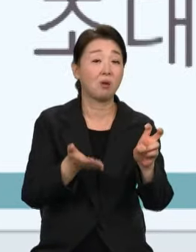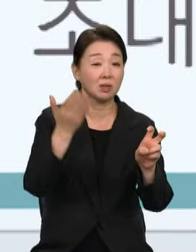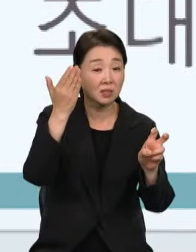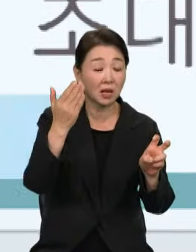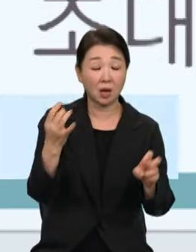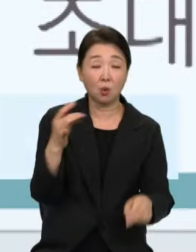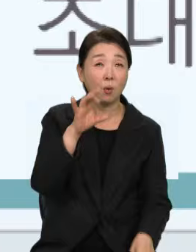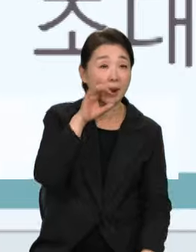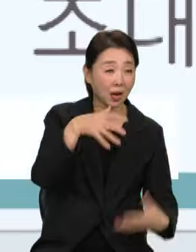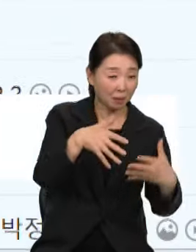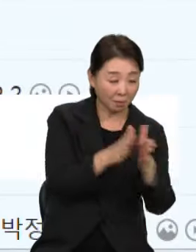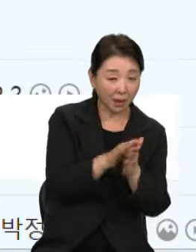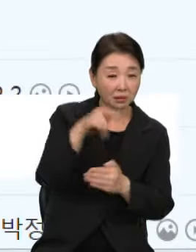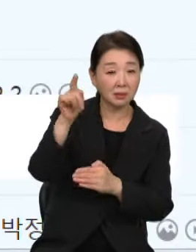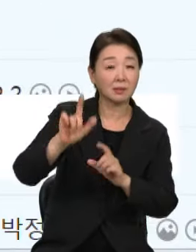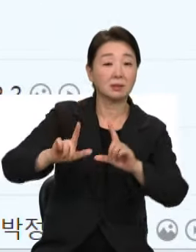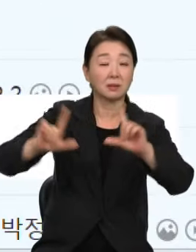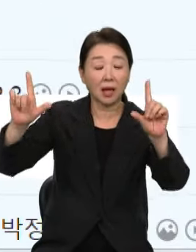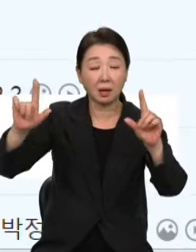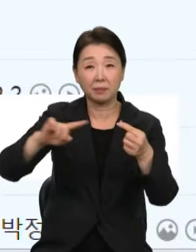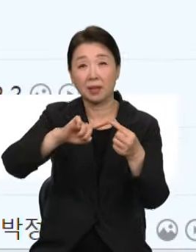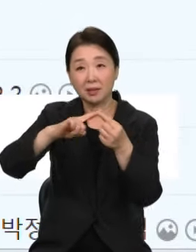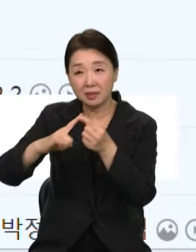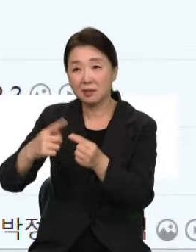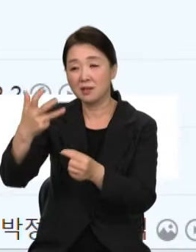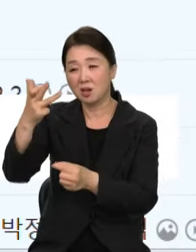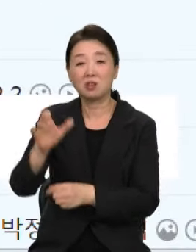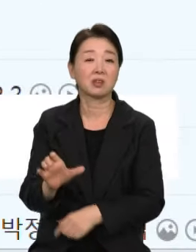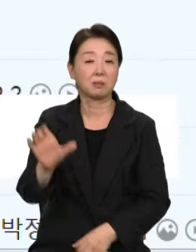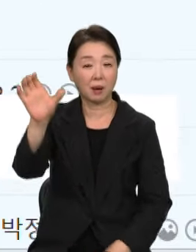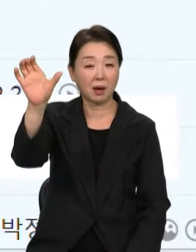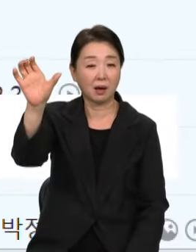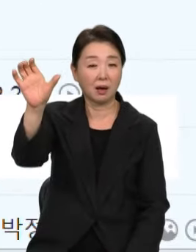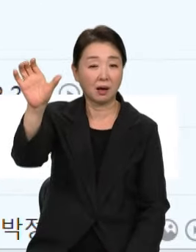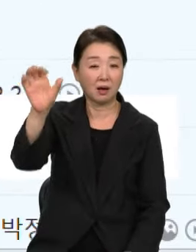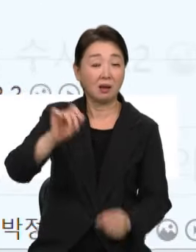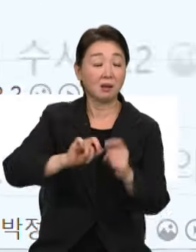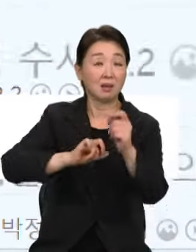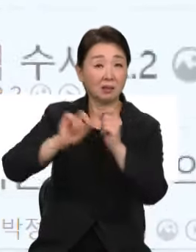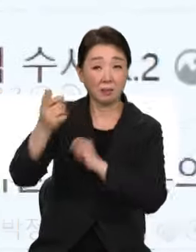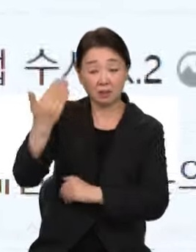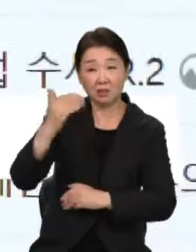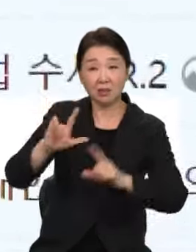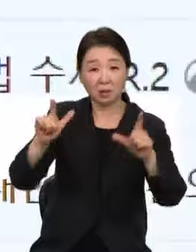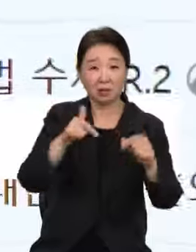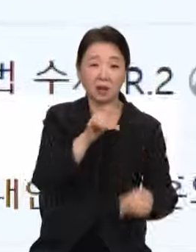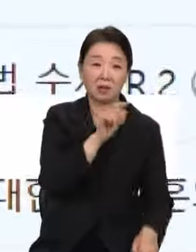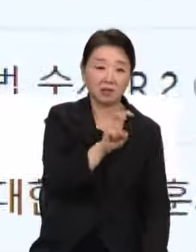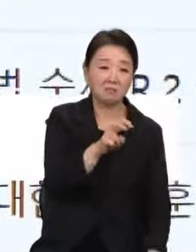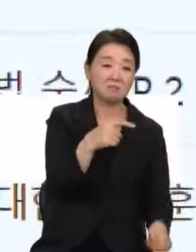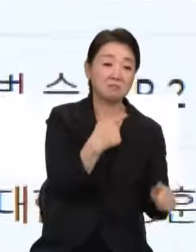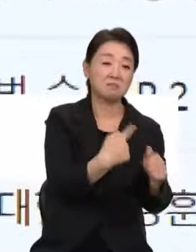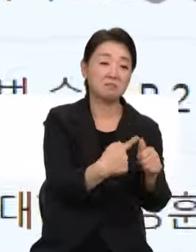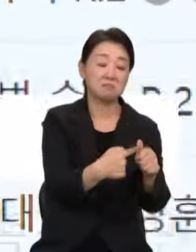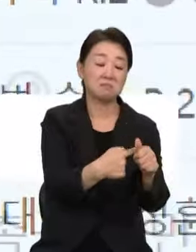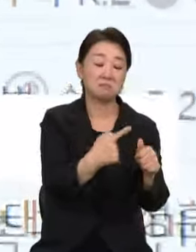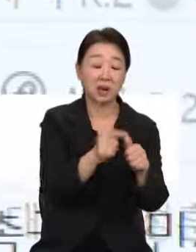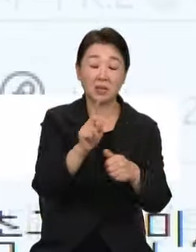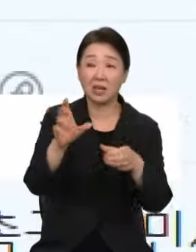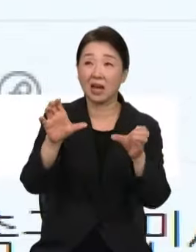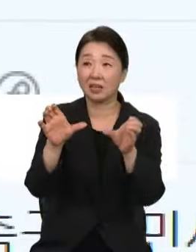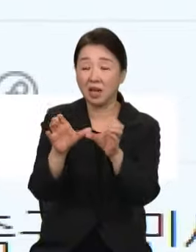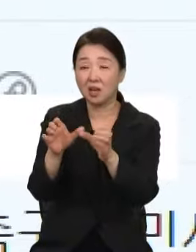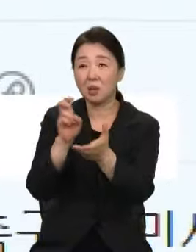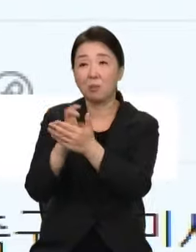카페가 폐쇄된 다음 날에만 글 18개가 올라왔습니다. 대부분 전날 임 전 사단장을 비판하는 야당